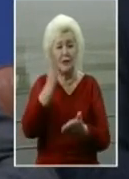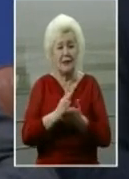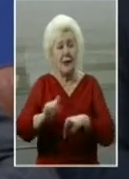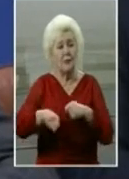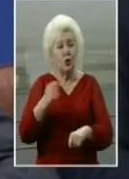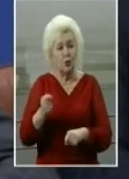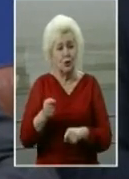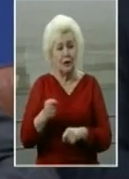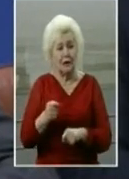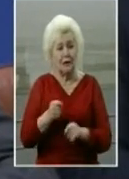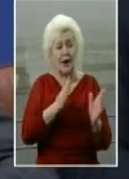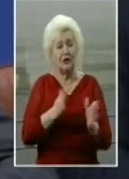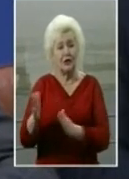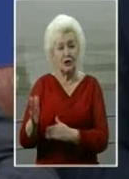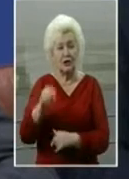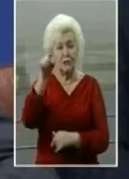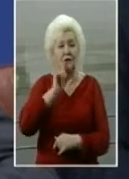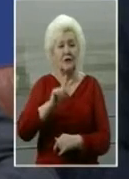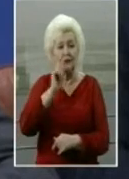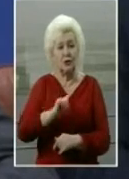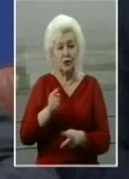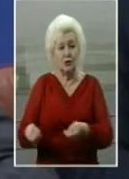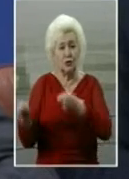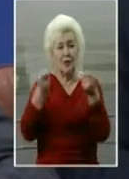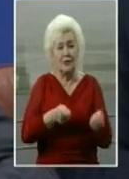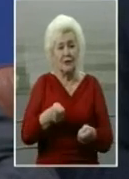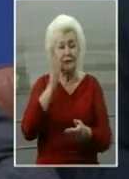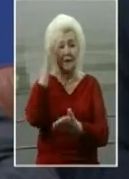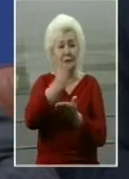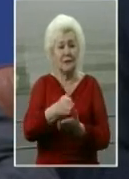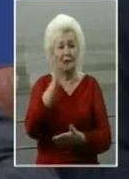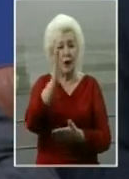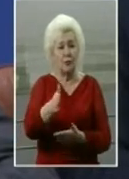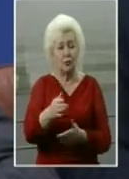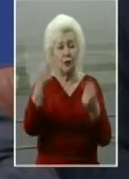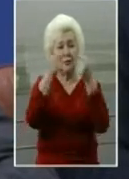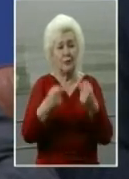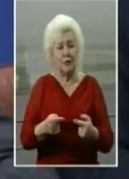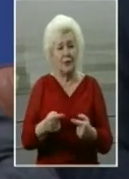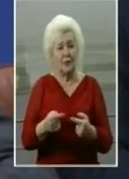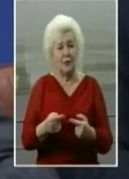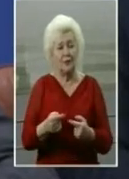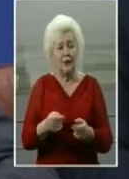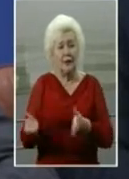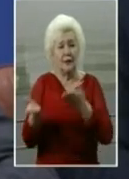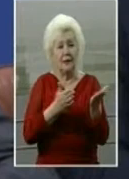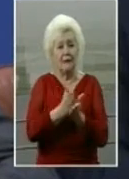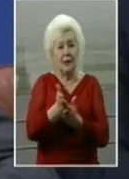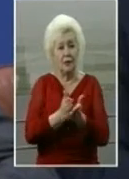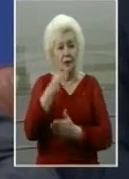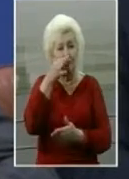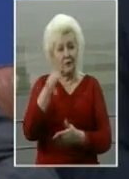порушниками режимів, тобто тимчасово ввезення або транзиту, вони будуть відповідно нести